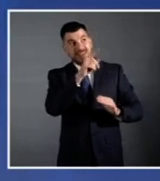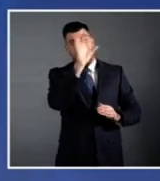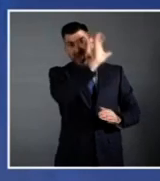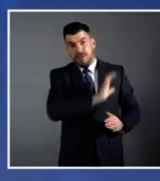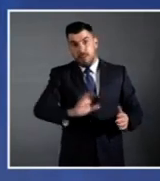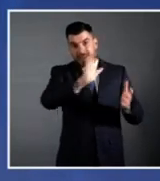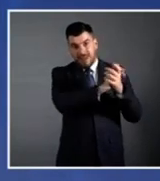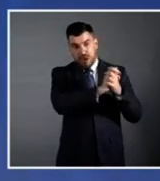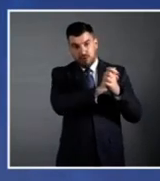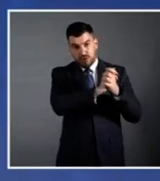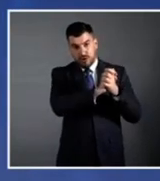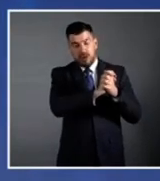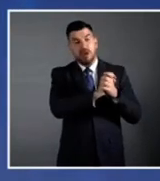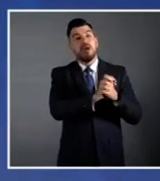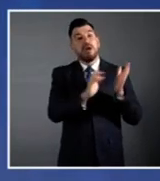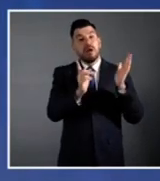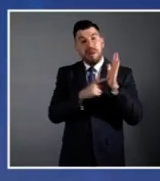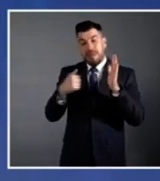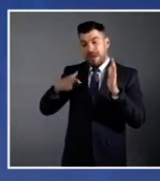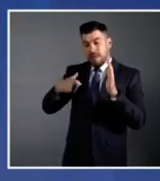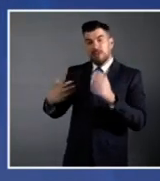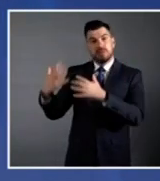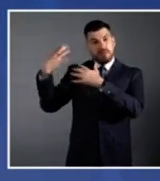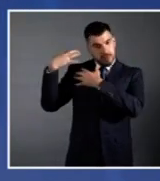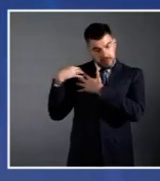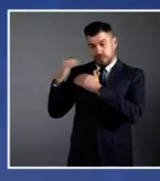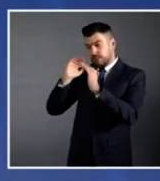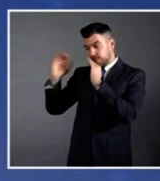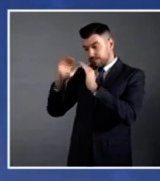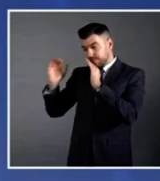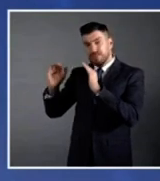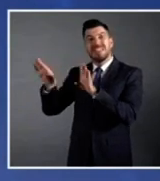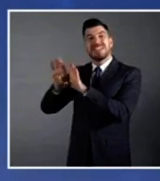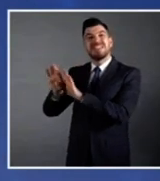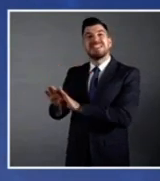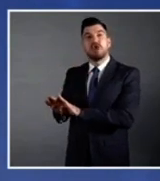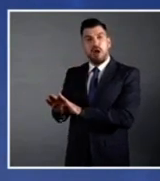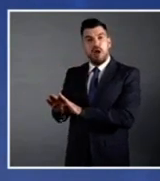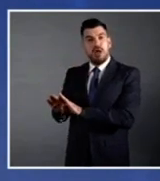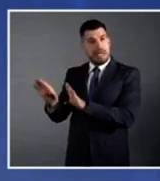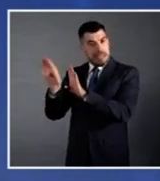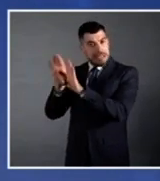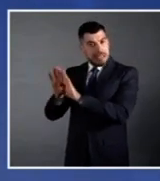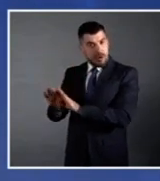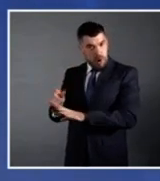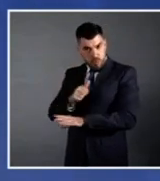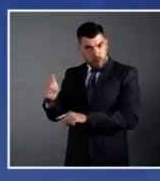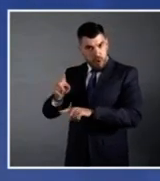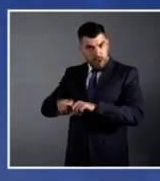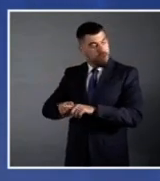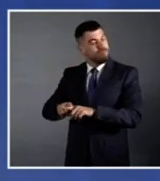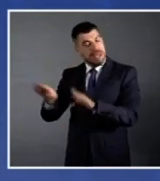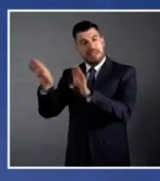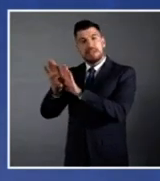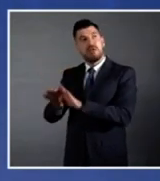Ένωσης, να φυλάμε τα σύνορά μας, που είναι και ευρωπαϊκά σύνορα, και αυτό δεν πρόκειται να σταματήσει ποτέ.